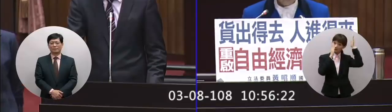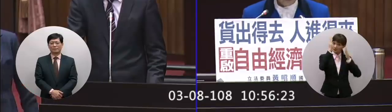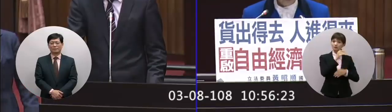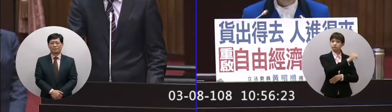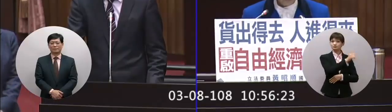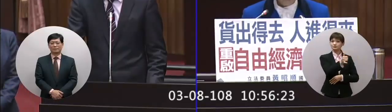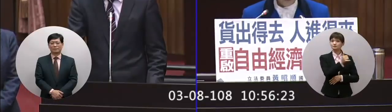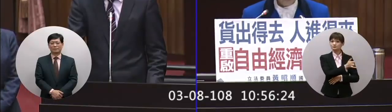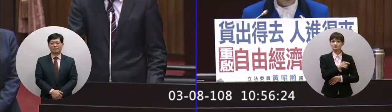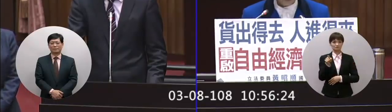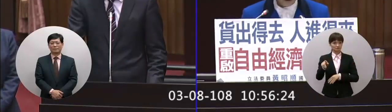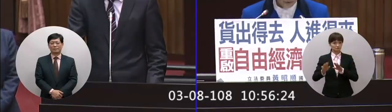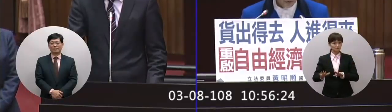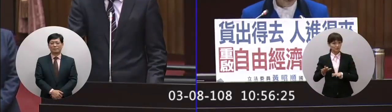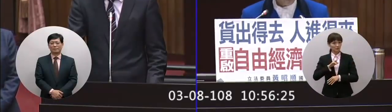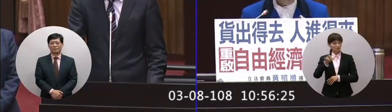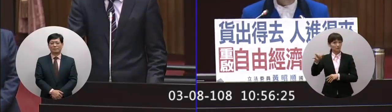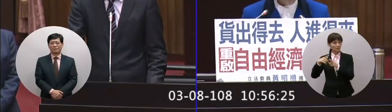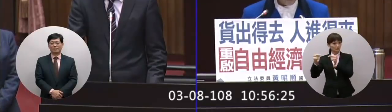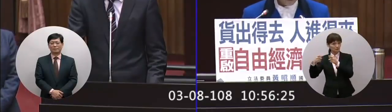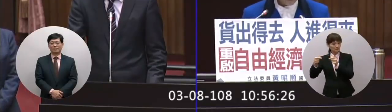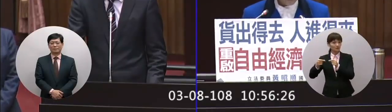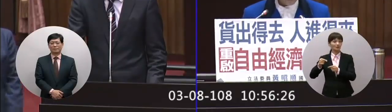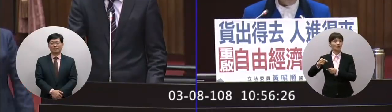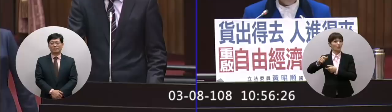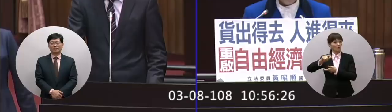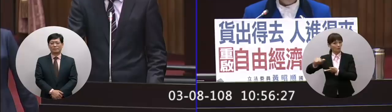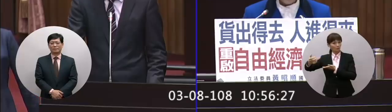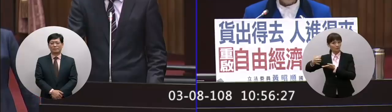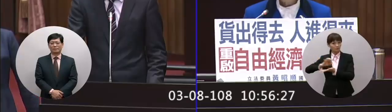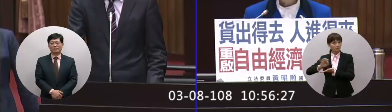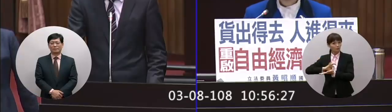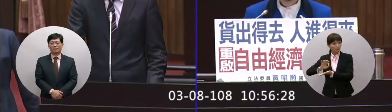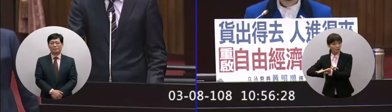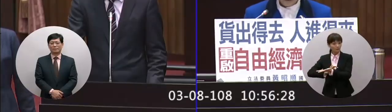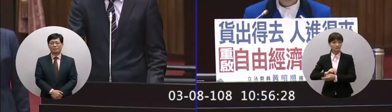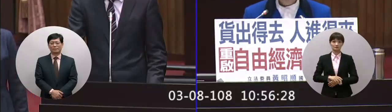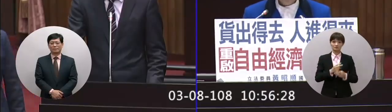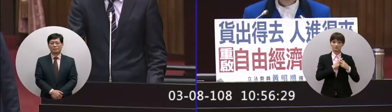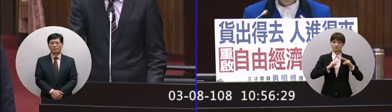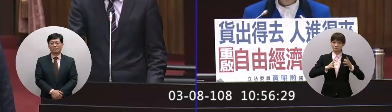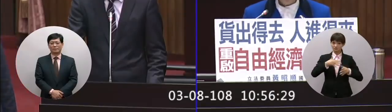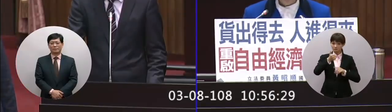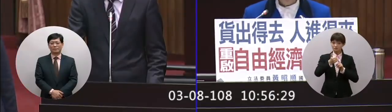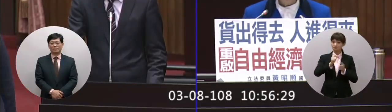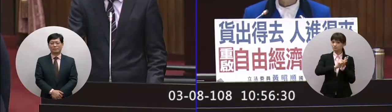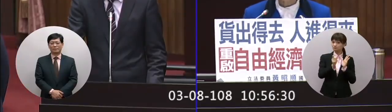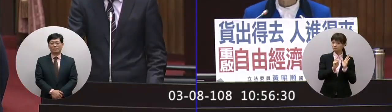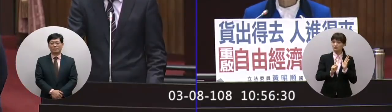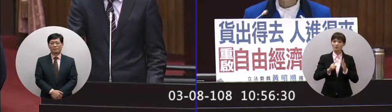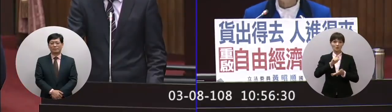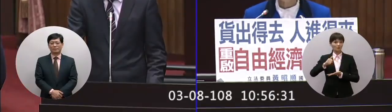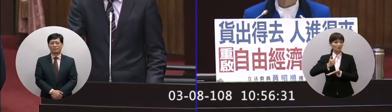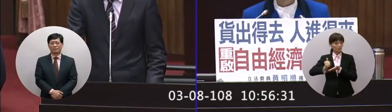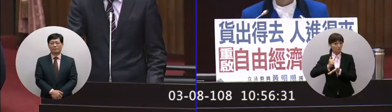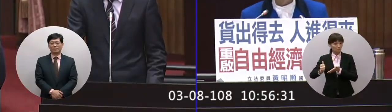个用这样子的一个方式把它销出去，然后蔡英文后面写的是货出去钱进来，